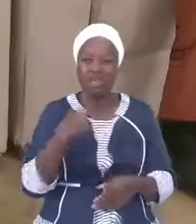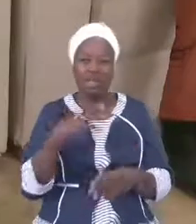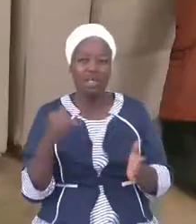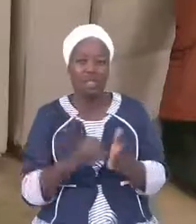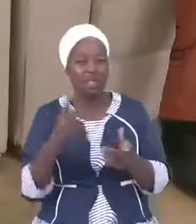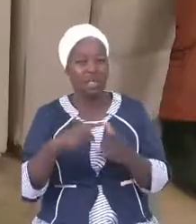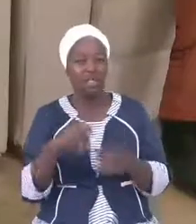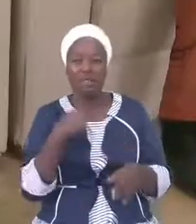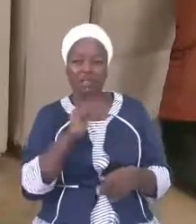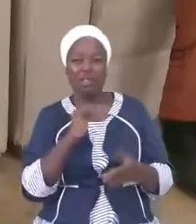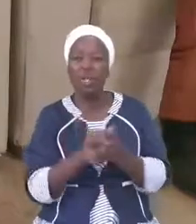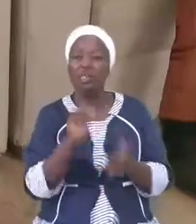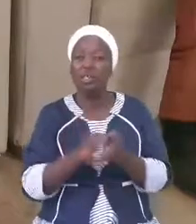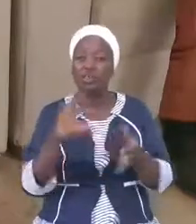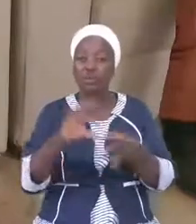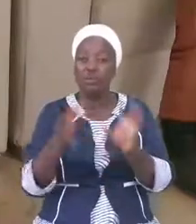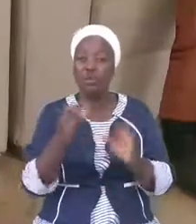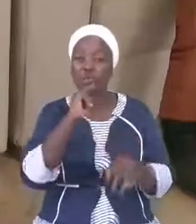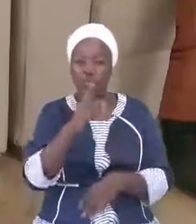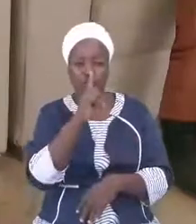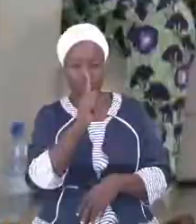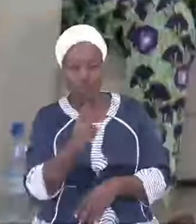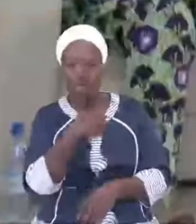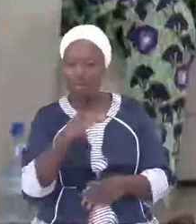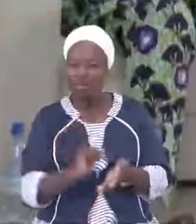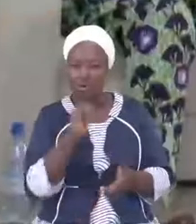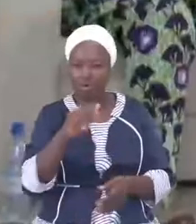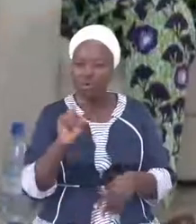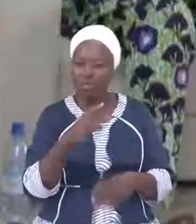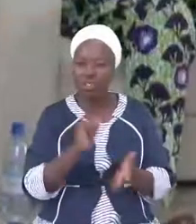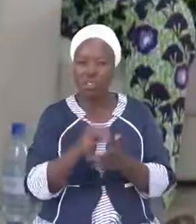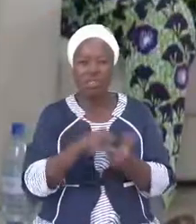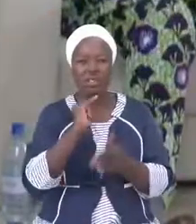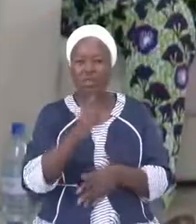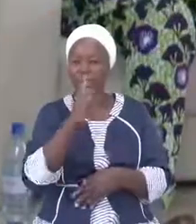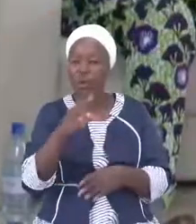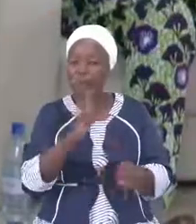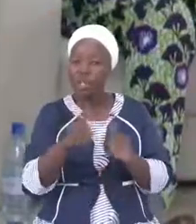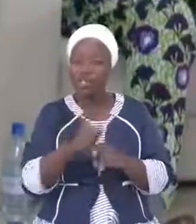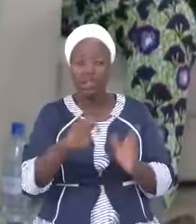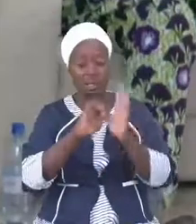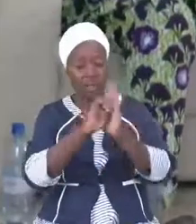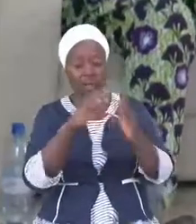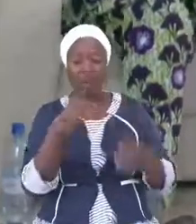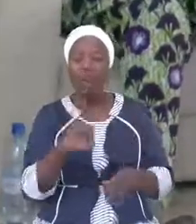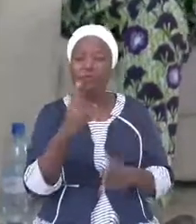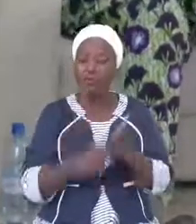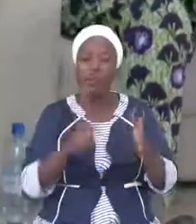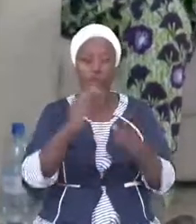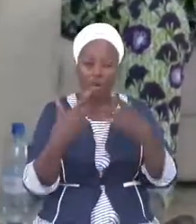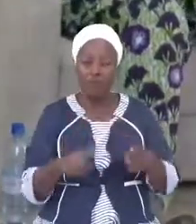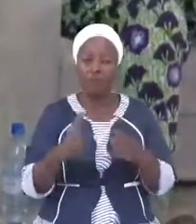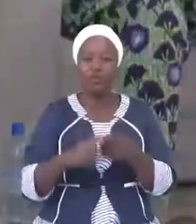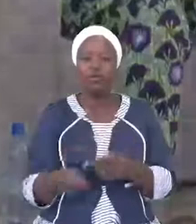3 jours et 3 nuits dans le ventre du poisson, comme Jésus l'a dit, vraiment c'est une réelle histoire. Non